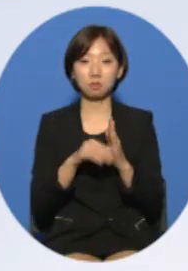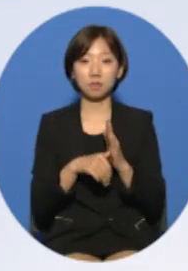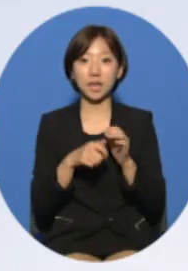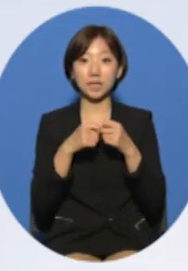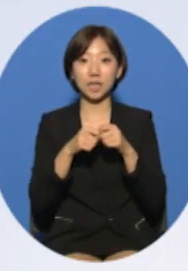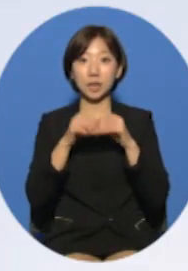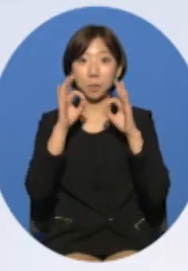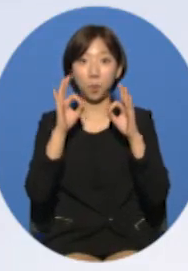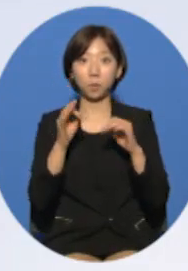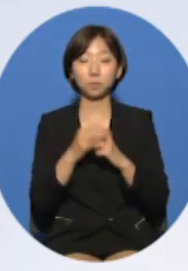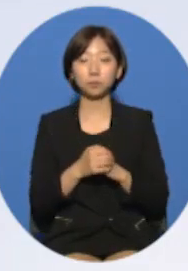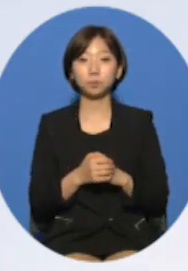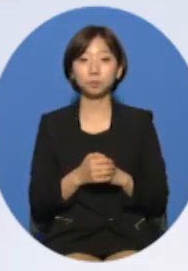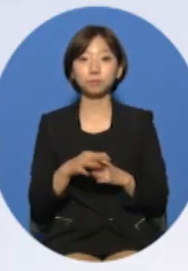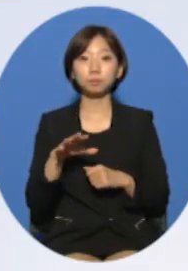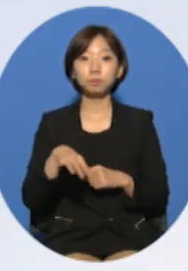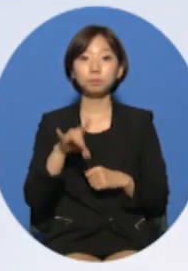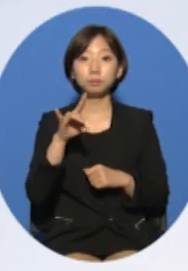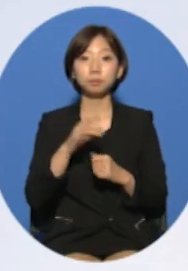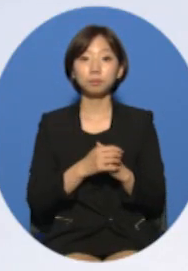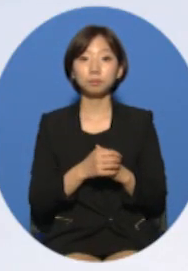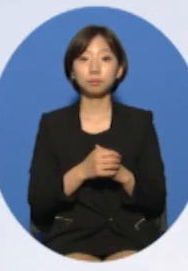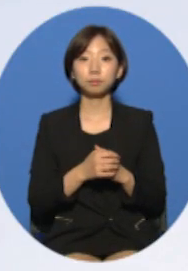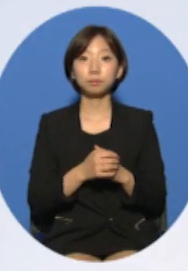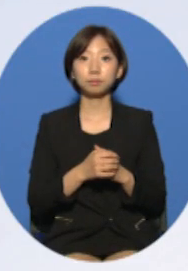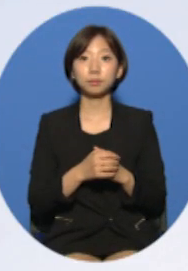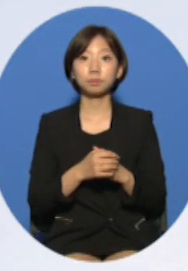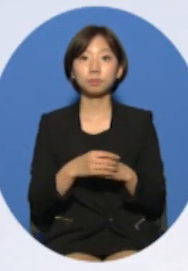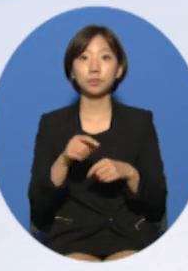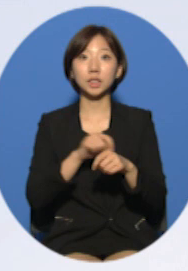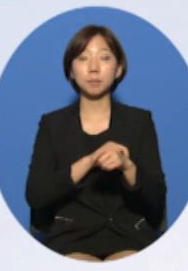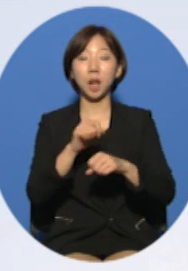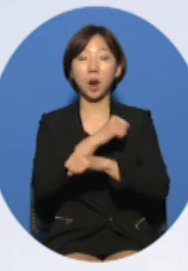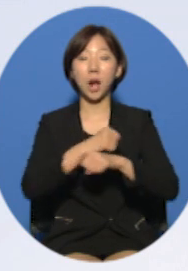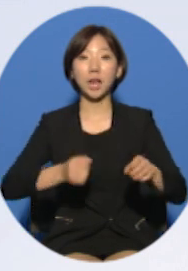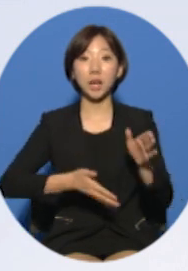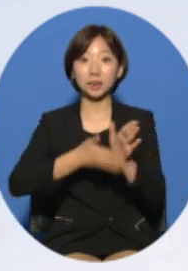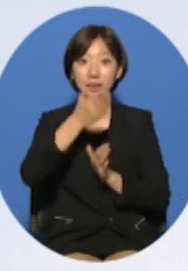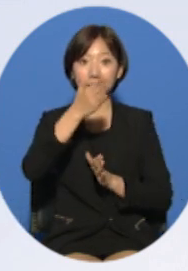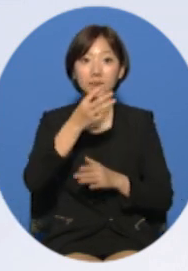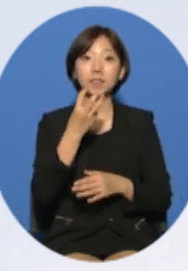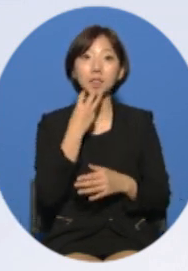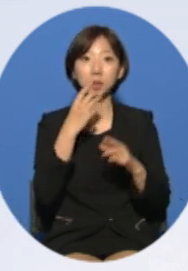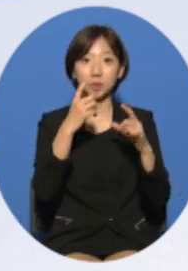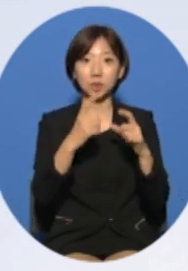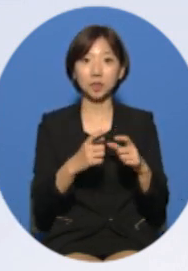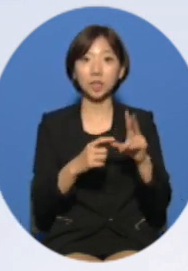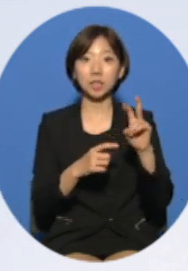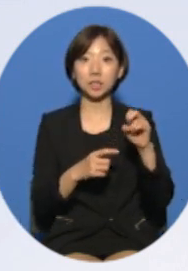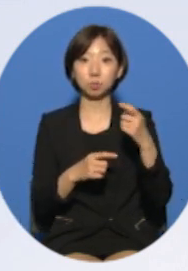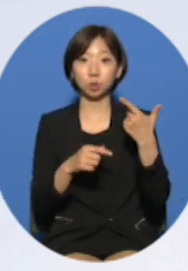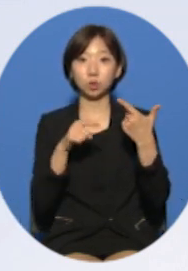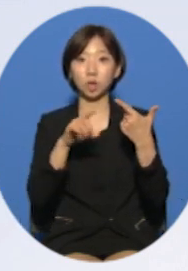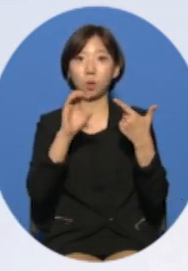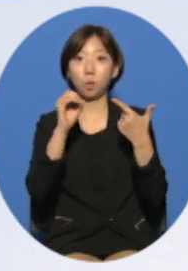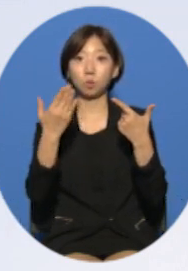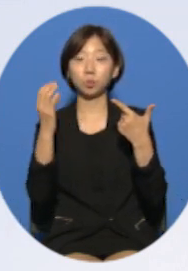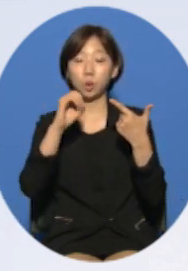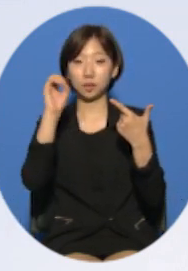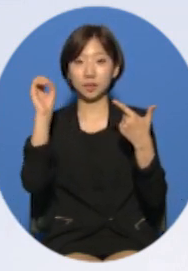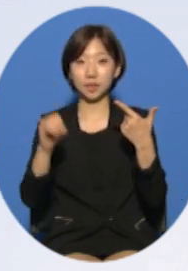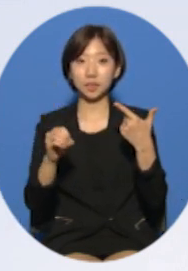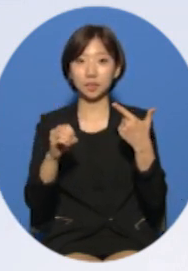자세히 살펴볼까요? 먼저 특별광역시 사전투표 투표율입니다. 서울 지역은